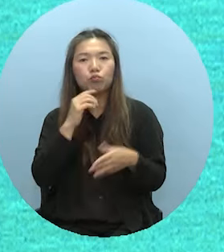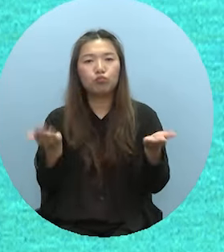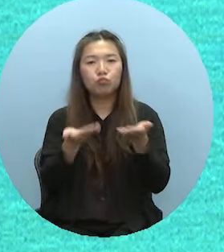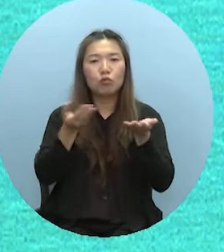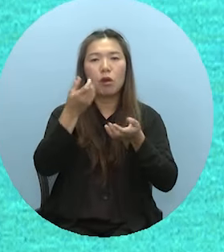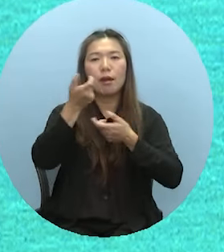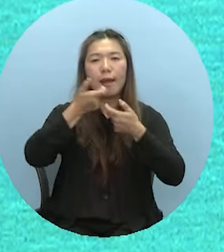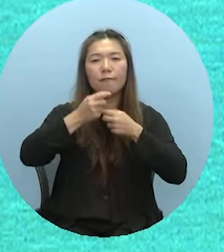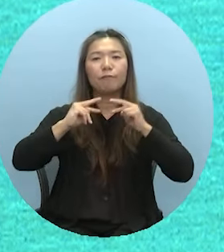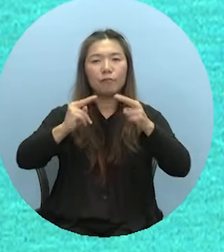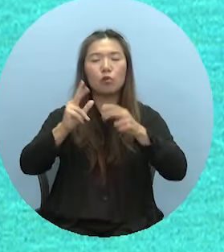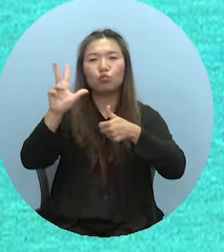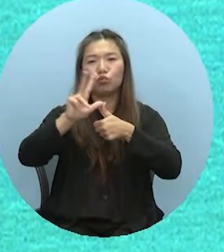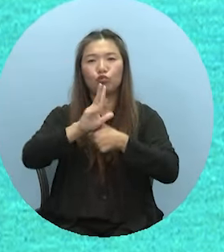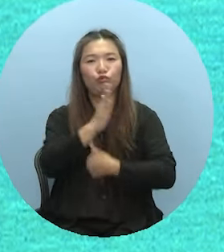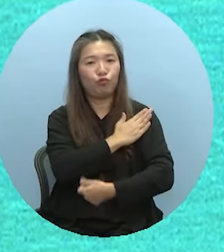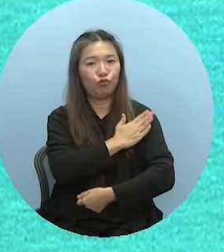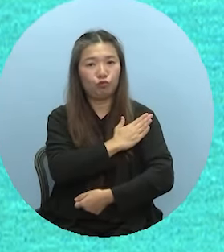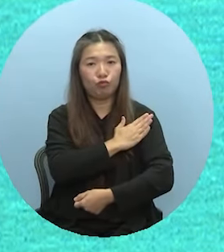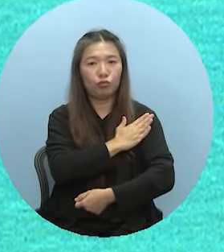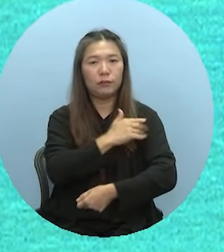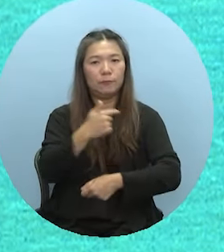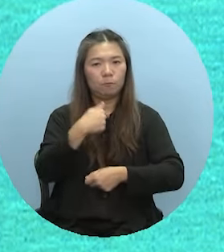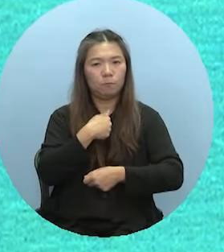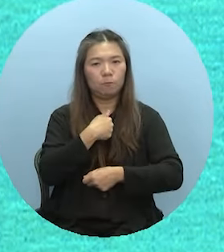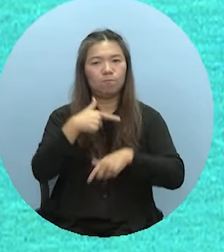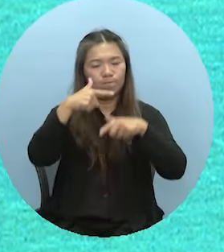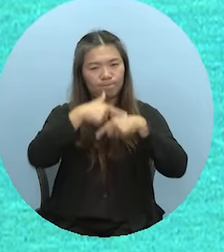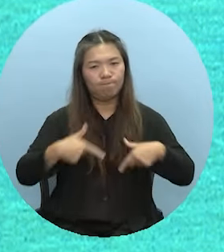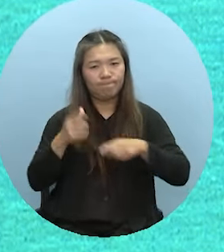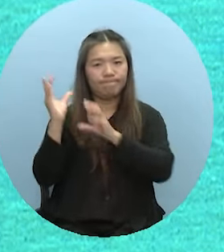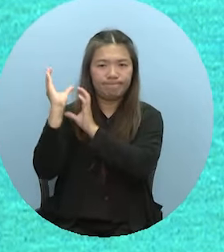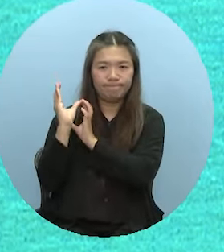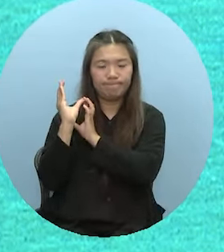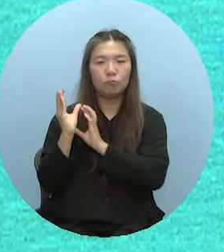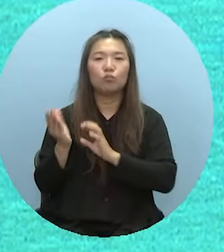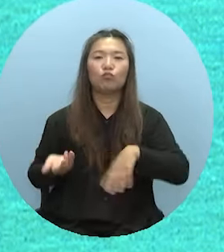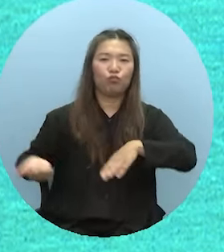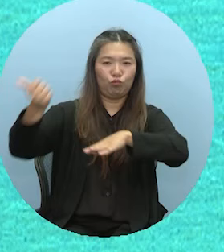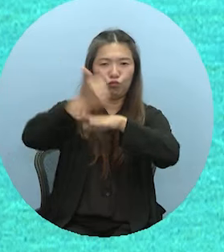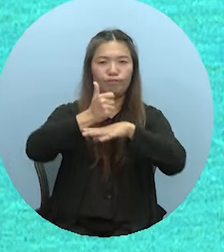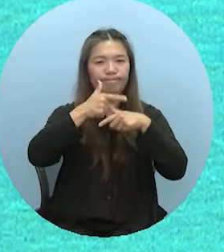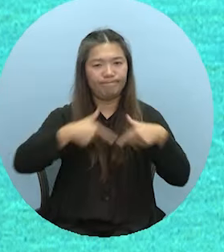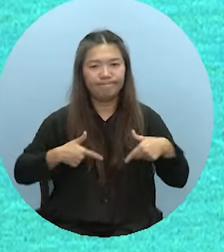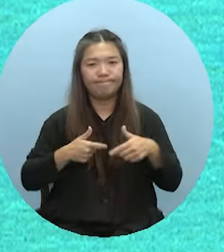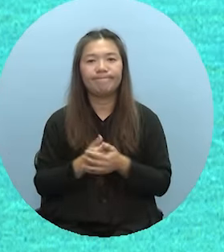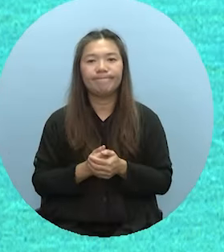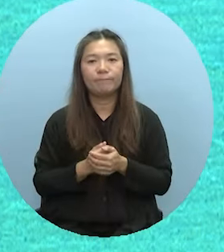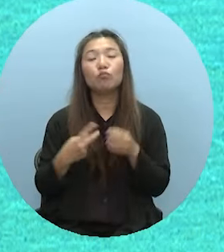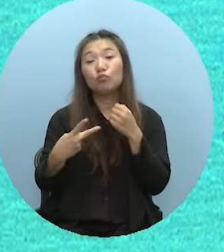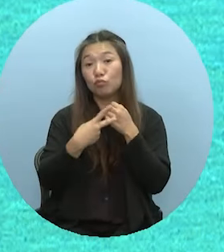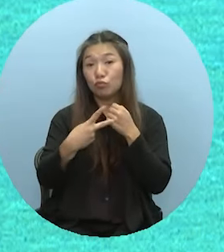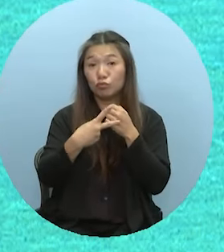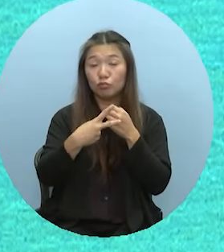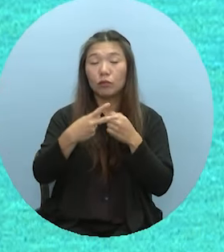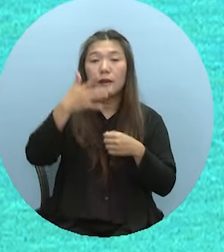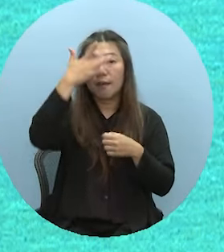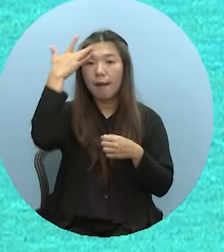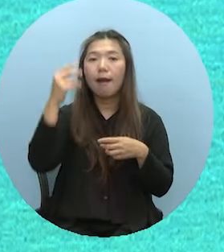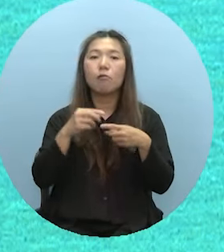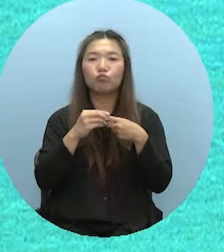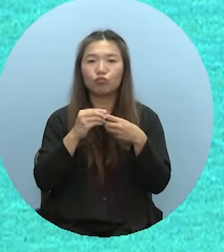濟發展的主力軍，應當勇於擔當，挺身而出。第二，